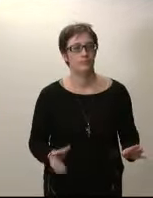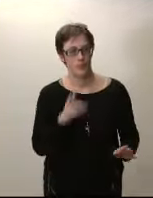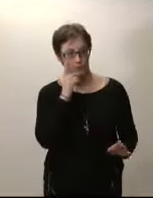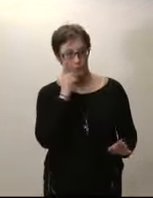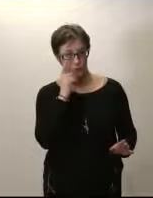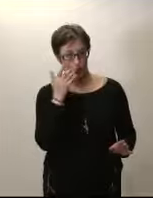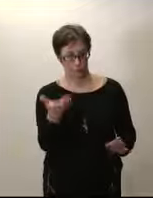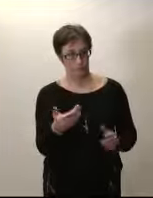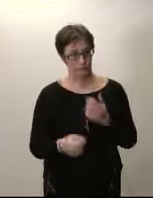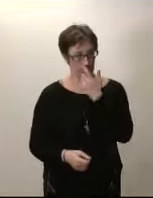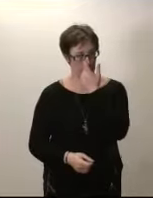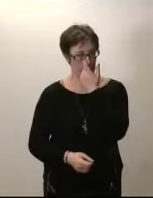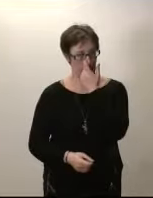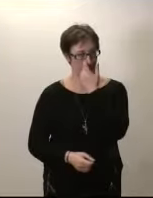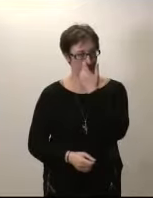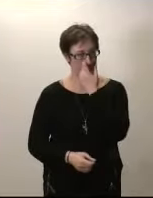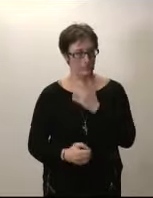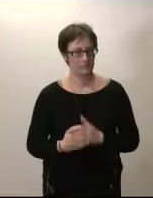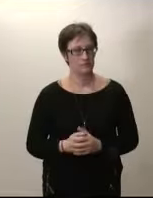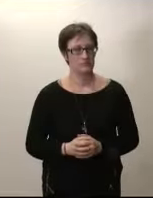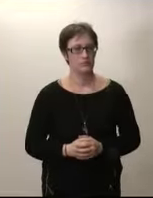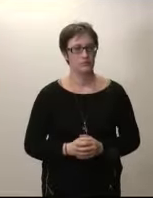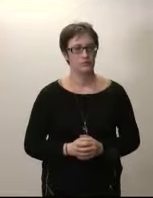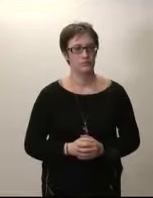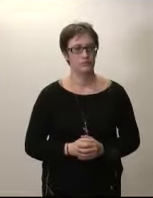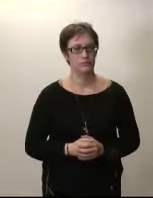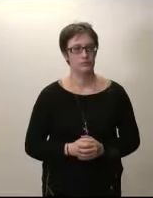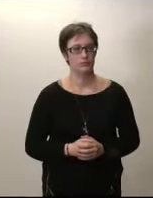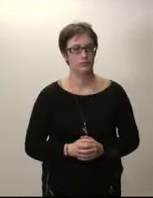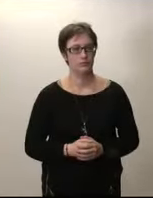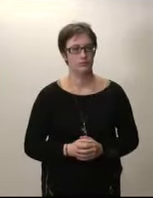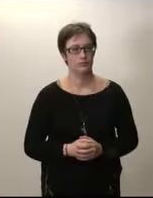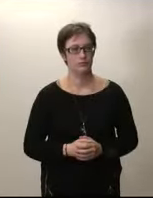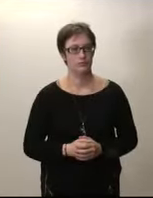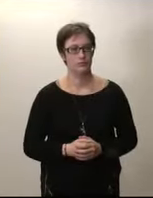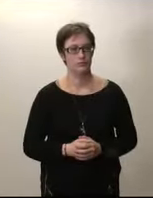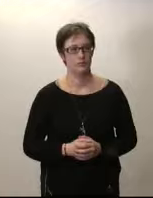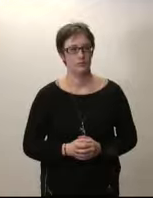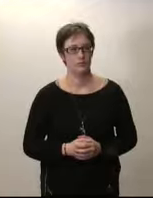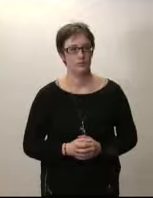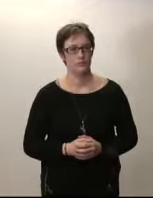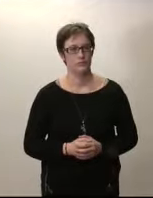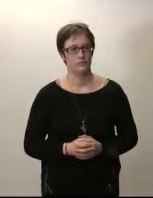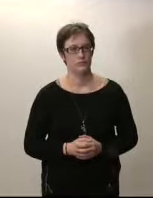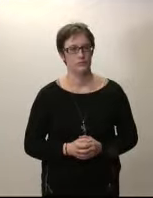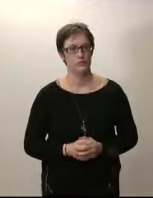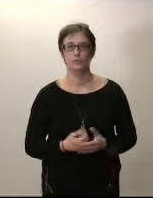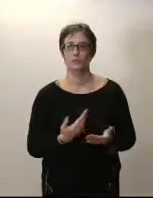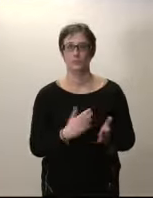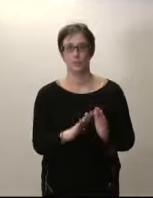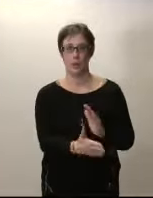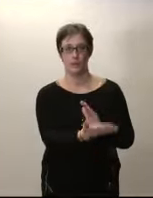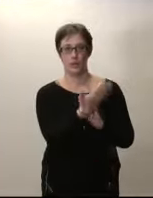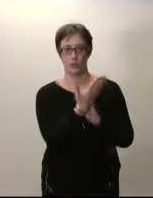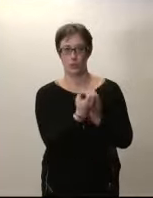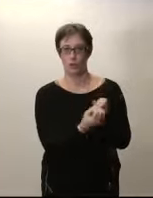Neuler. C'est Monsieur Neuler? C'est Monsieur Neuler. Bien, je vous remercie pour cette présentation très